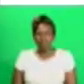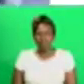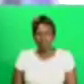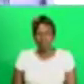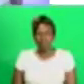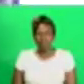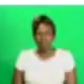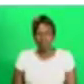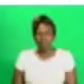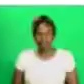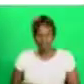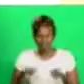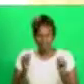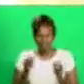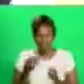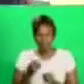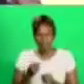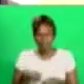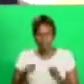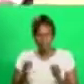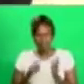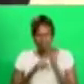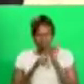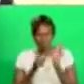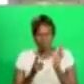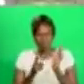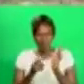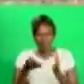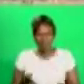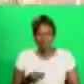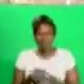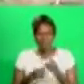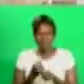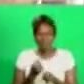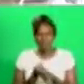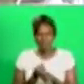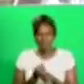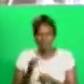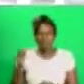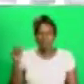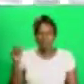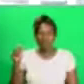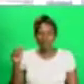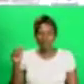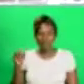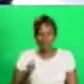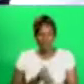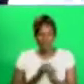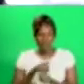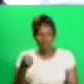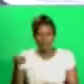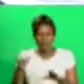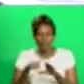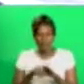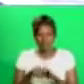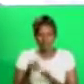Kamishna Musiambo pamoja na mwenyekiti wa maonyesho ya kilimo mwaka huu Bi Anami wakiandamana na viongozi wengine